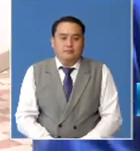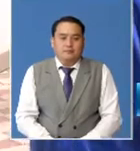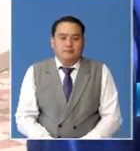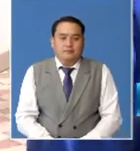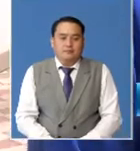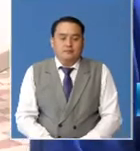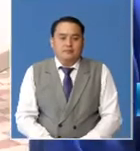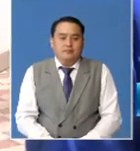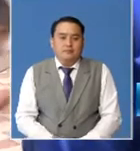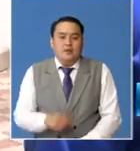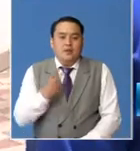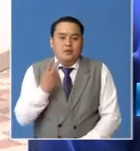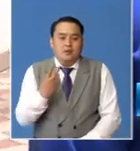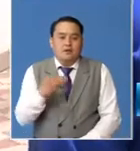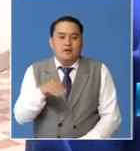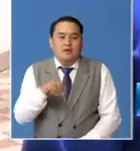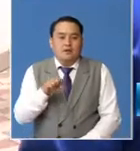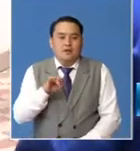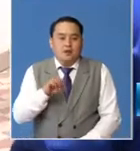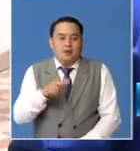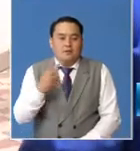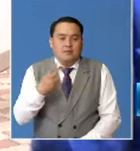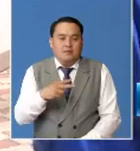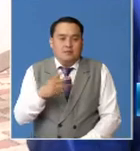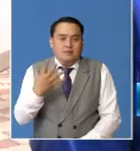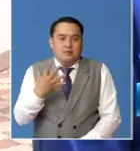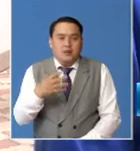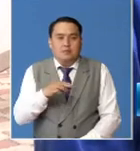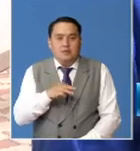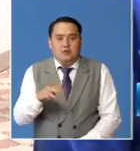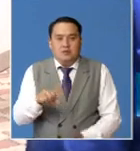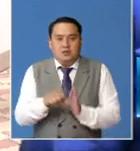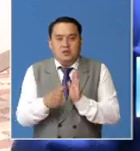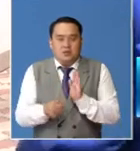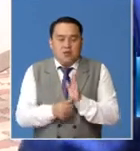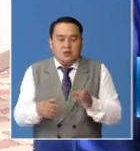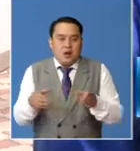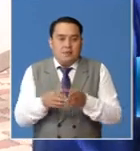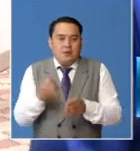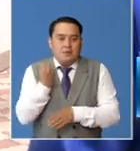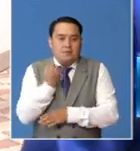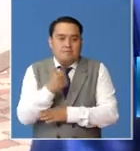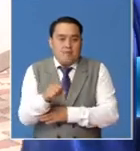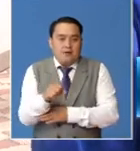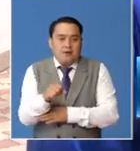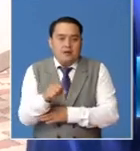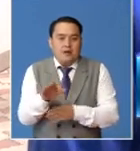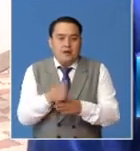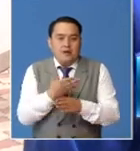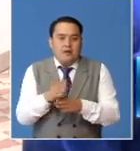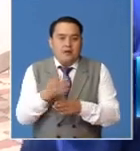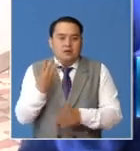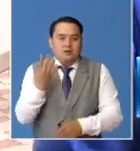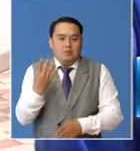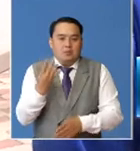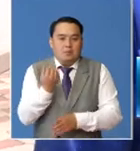2 тайма по 25 минут игры проходят. Значит, 16 команд. Победители подгрупп, они разбиты на 4